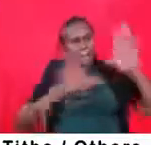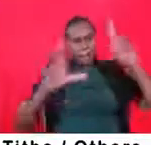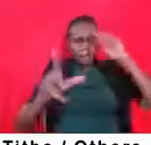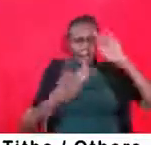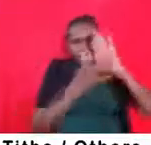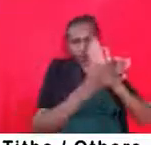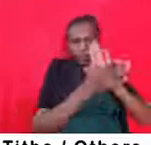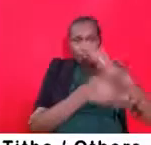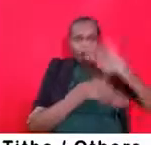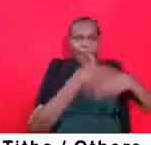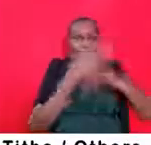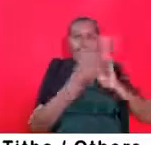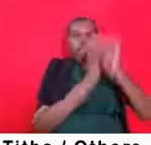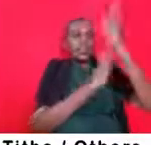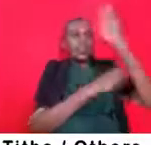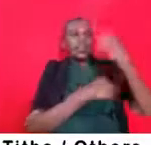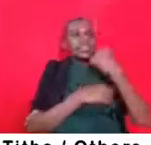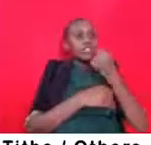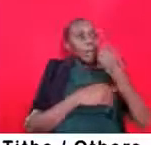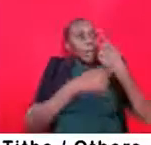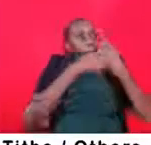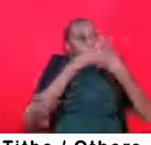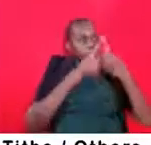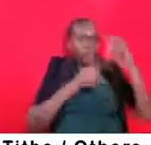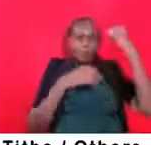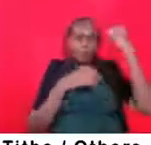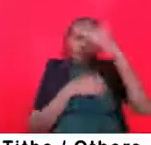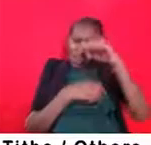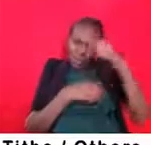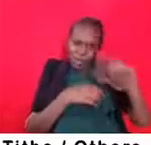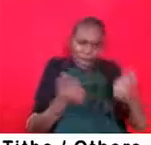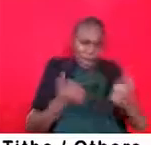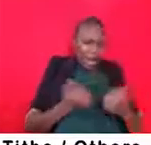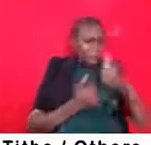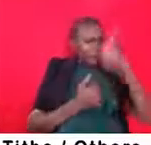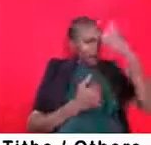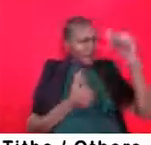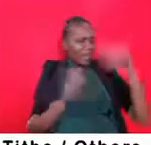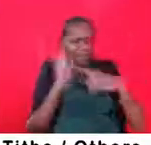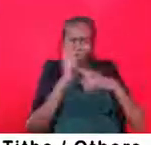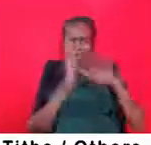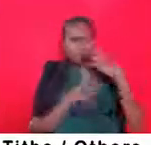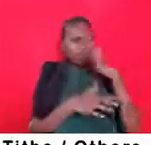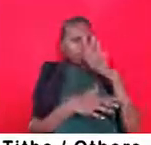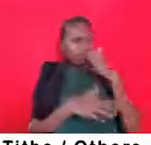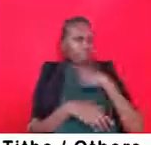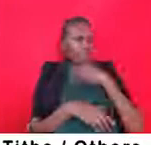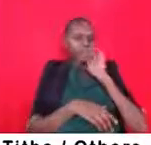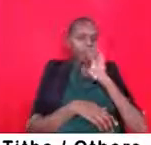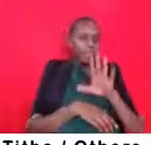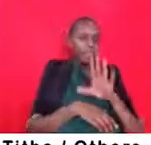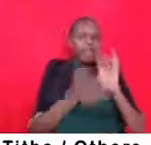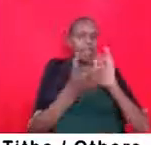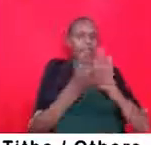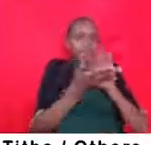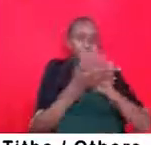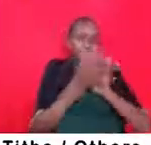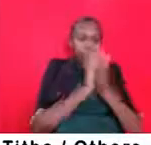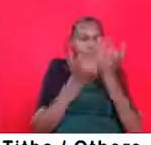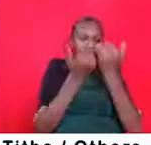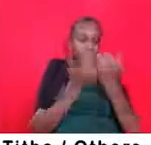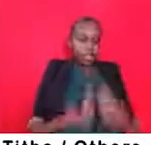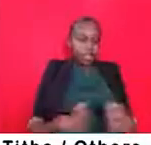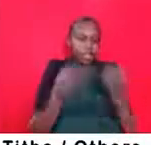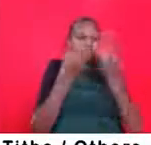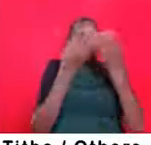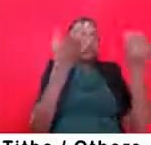yale Mungu amesema, lakini hakuna jambo hata moja linaoneshana ya kwamba yeye atakuja kupata watoto